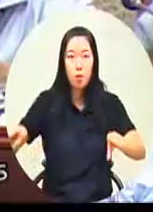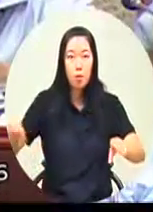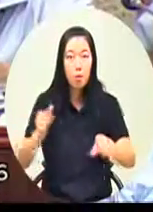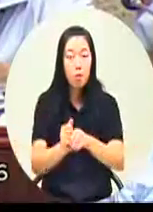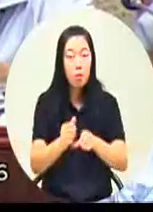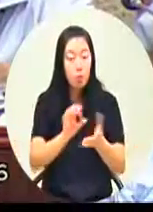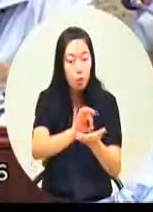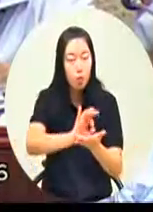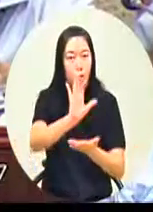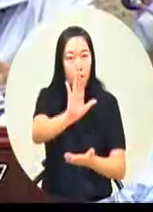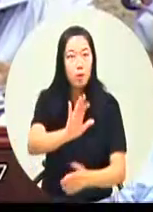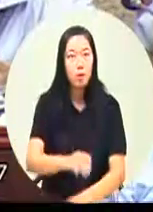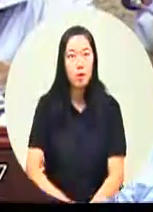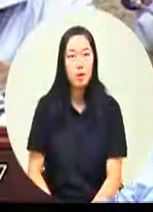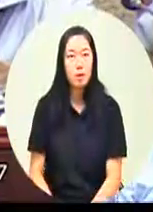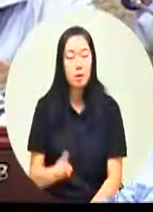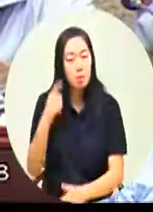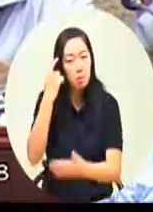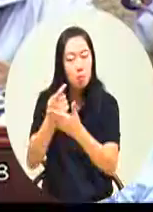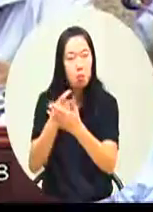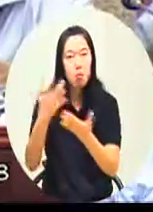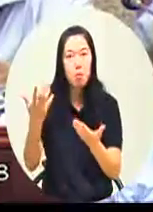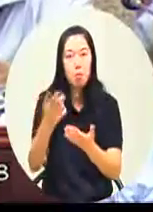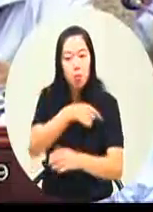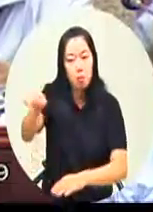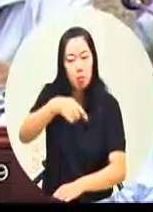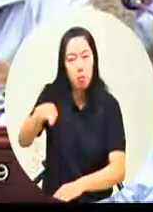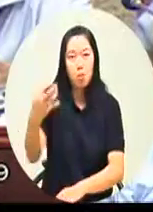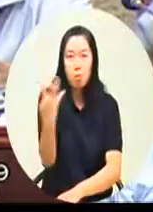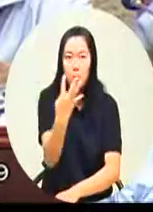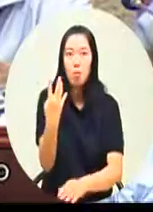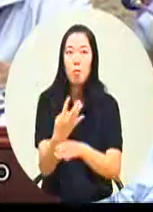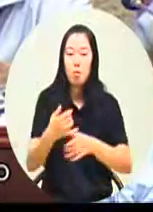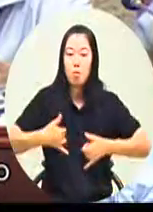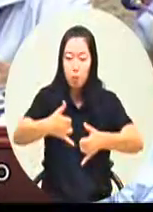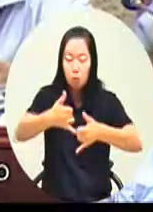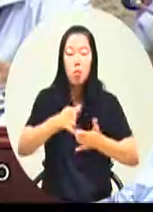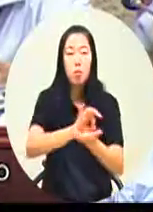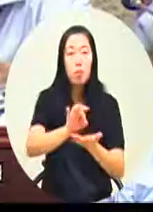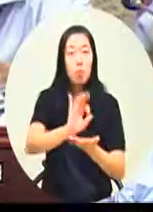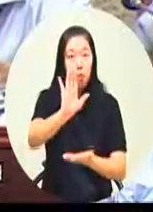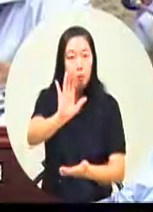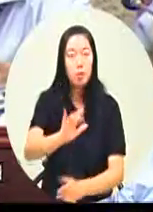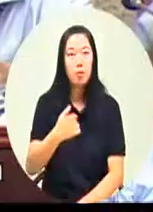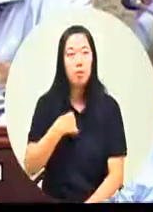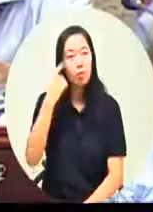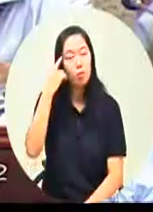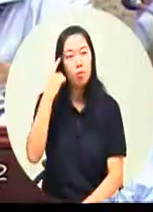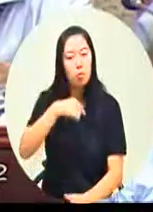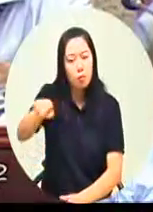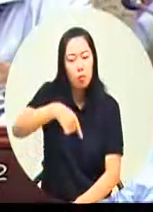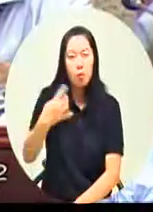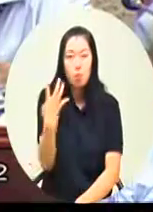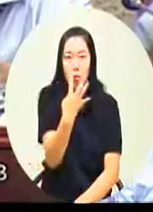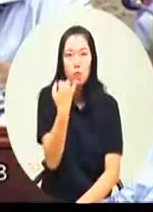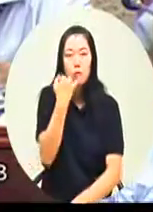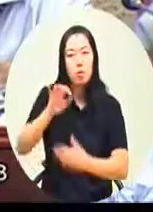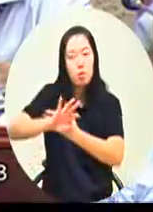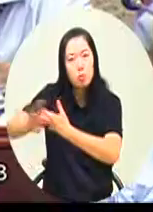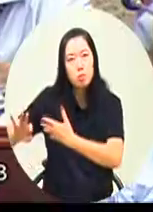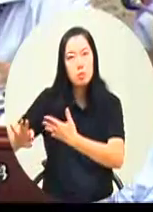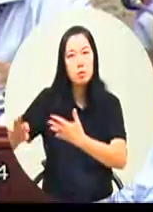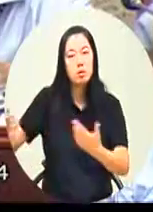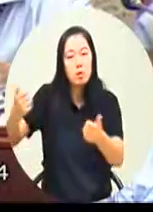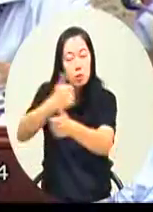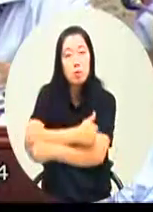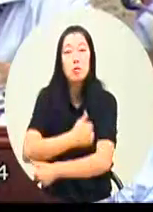它还是每一天有将近四班的部分然后会用到这一条路，那我们是觉得其实只有四班能不能用其他的调整的部分然